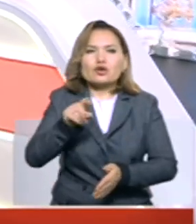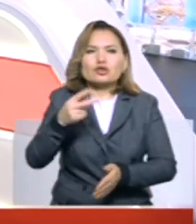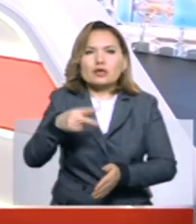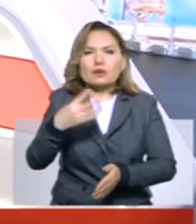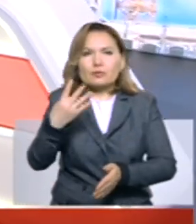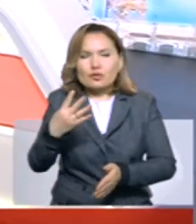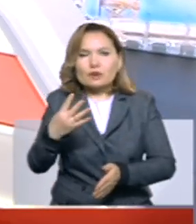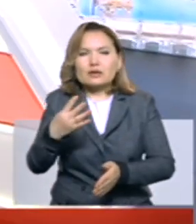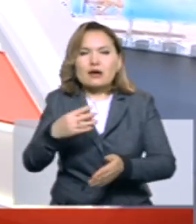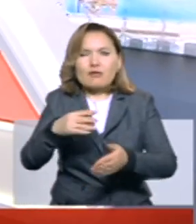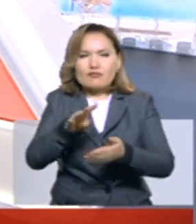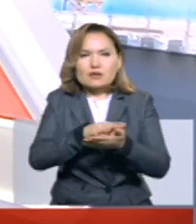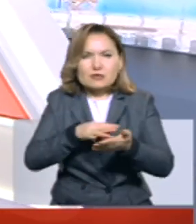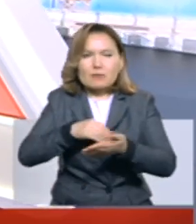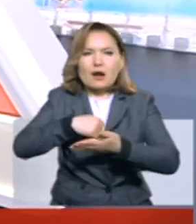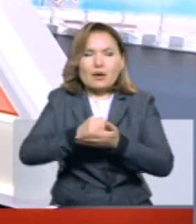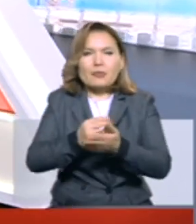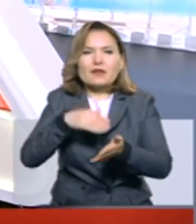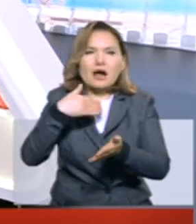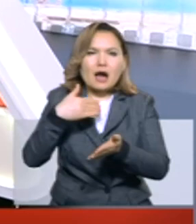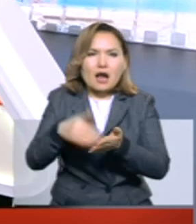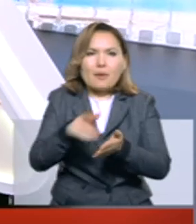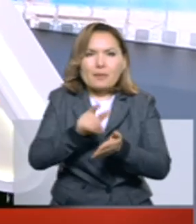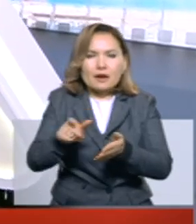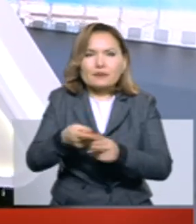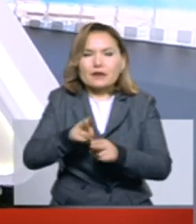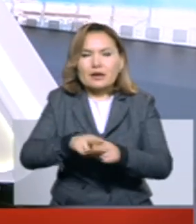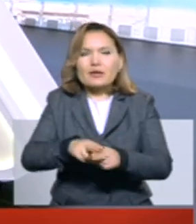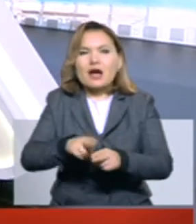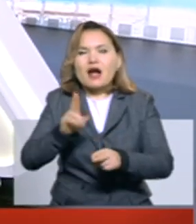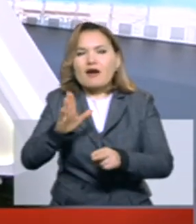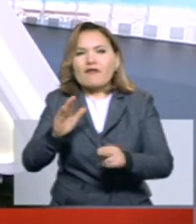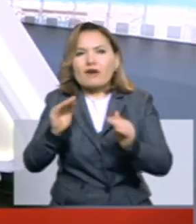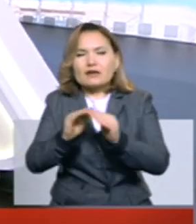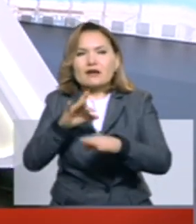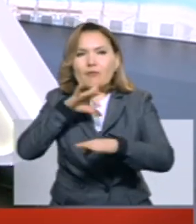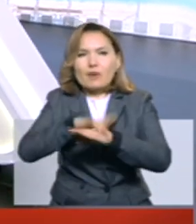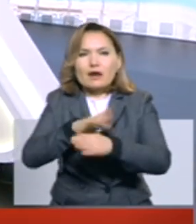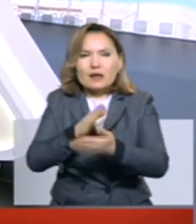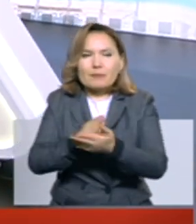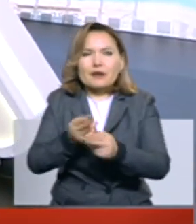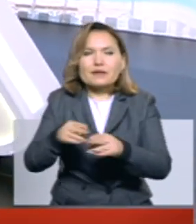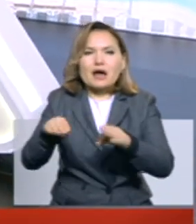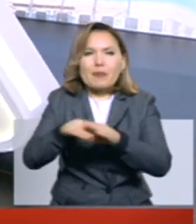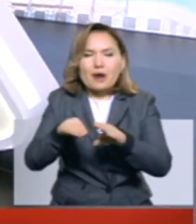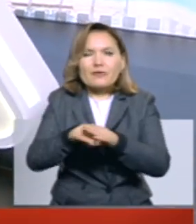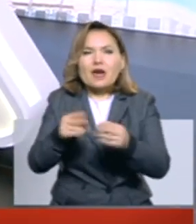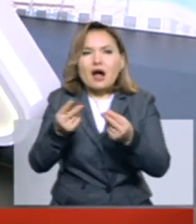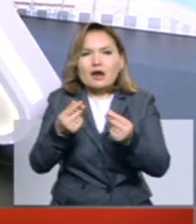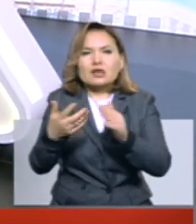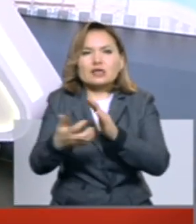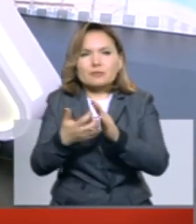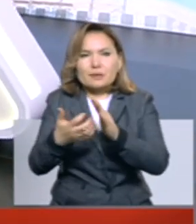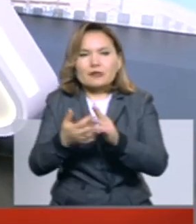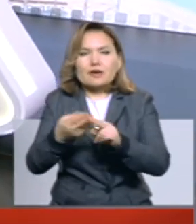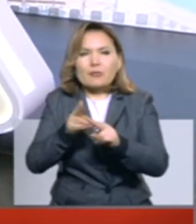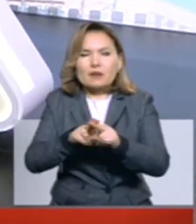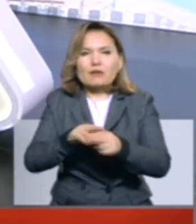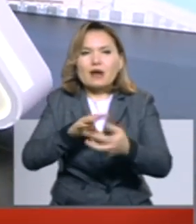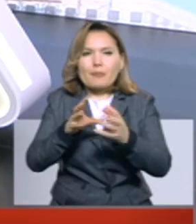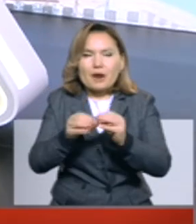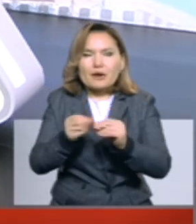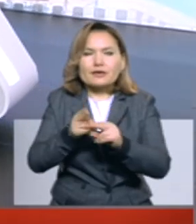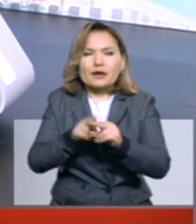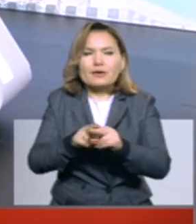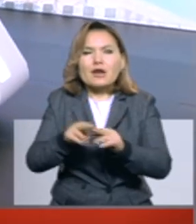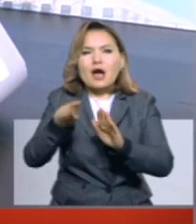1124-ті қабылданған. Кері қайтарылған азаматтардың жекеменшік пәтерлері болған, немесе депозиттегі қаржысы жетпеген. Аталған